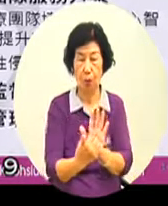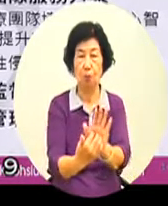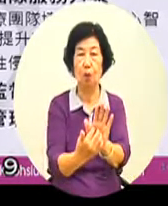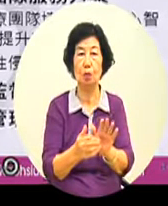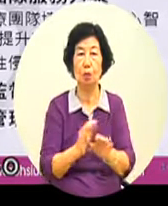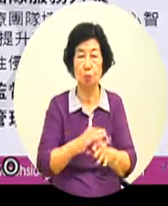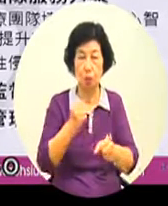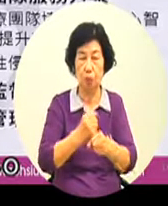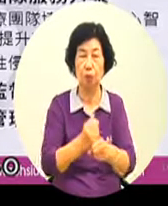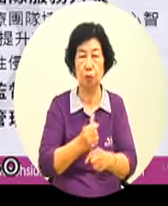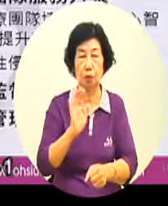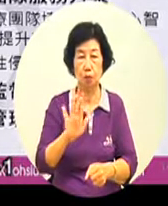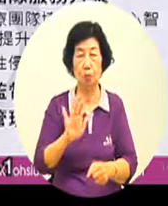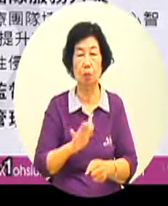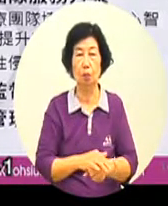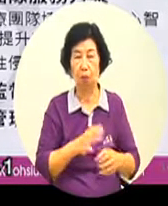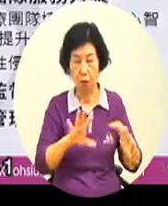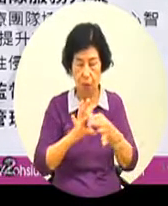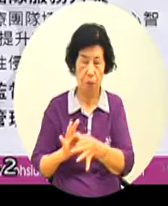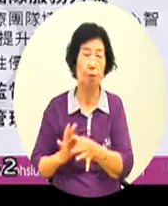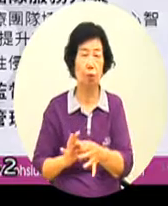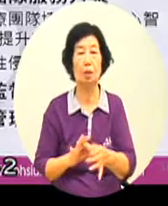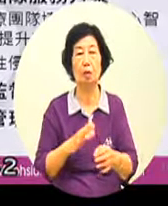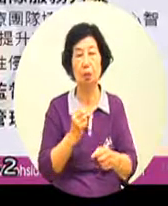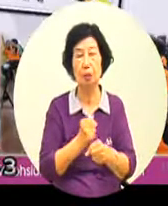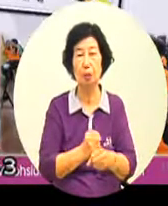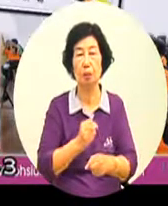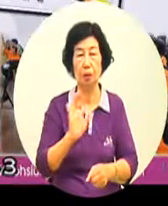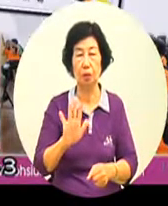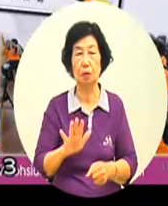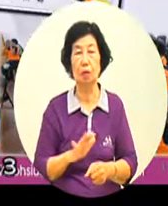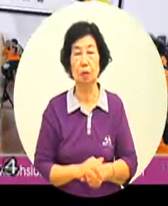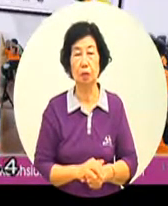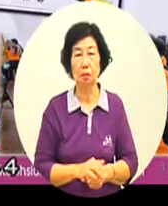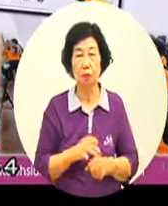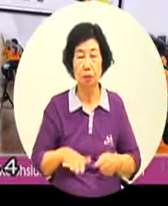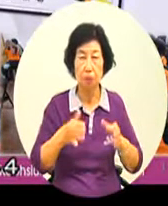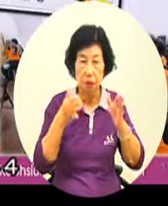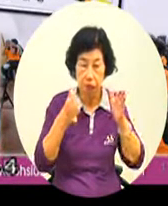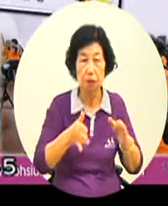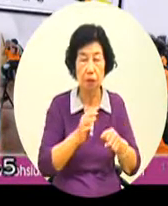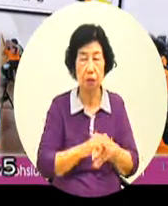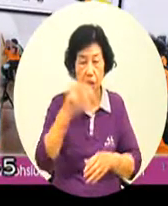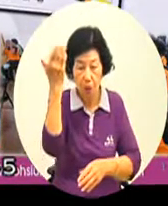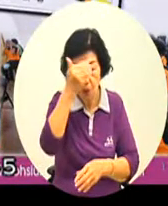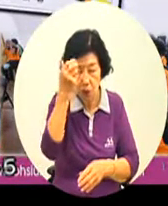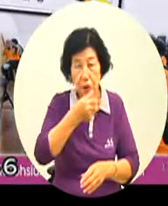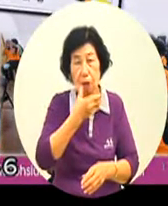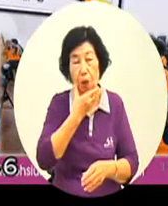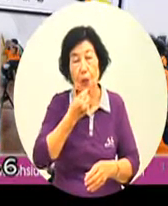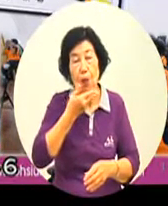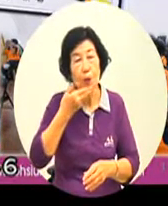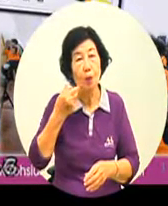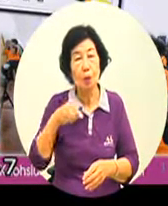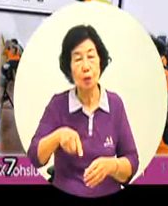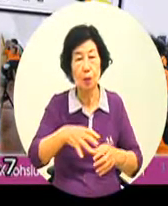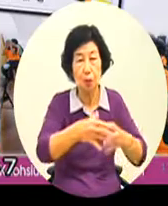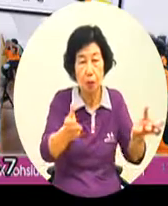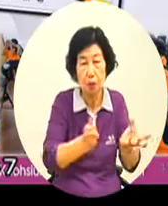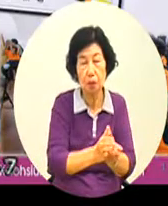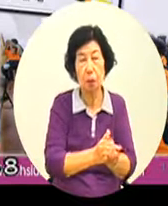工作，持续都是在进行当中。那针对大家非常关切的老人福利的一个部分，我们